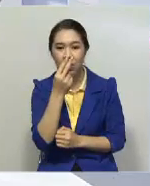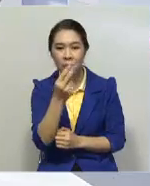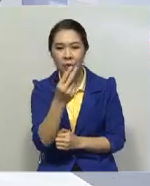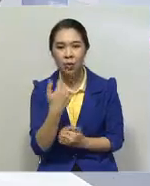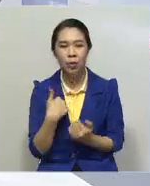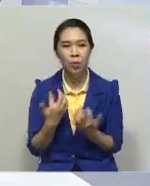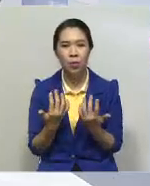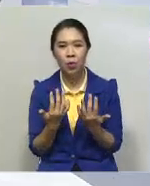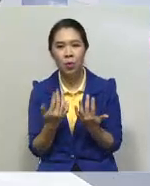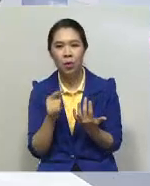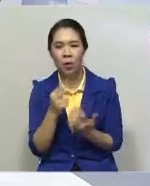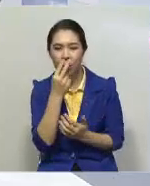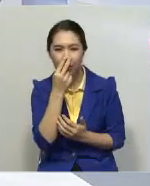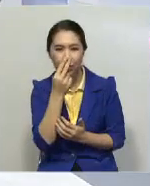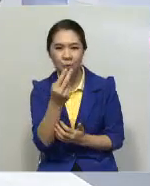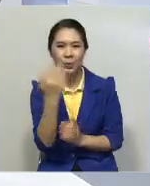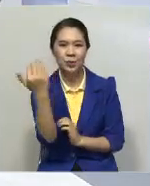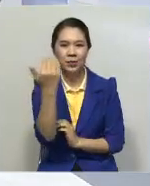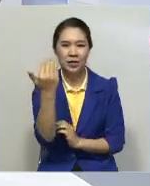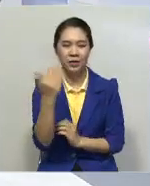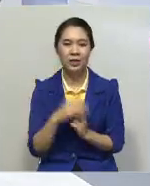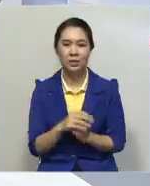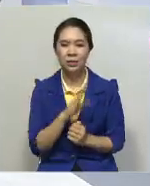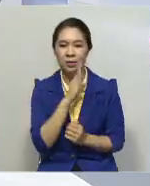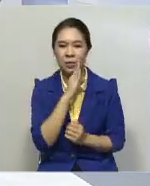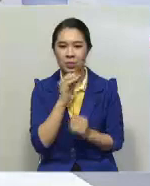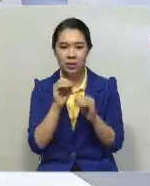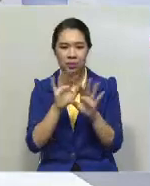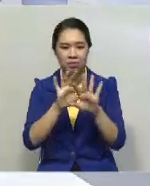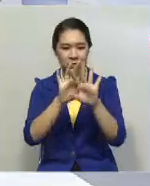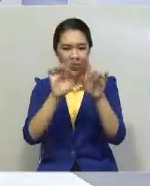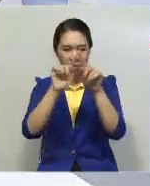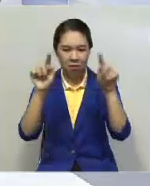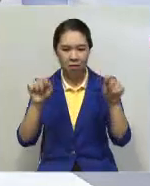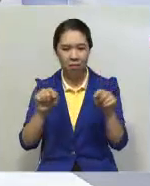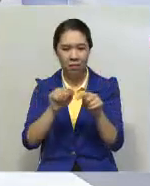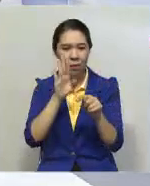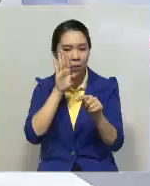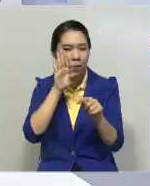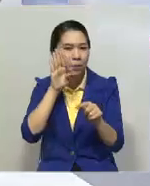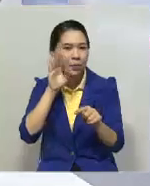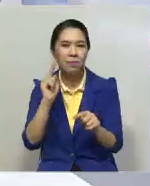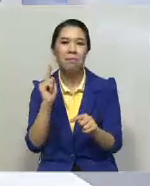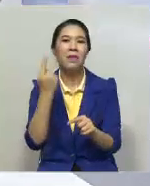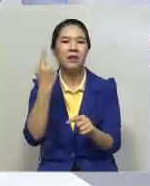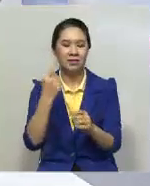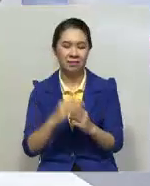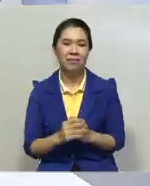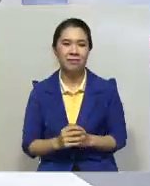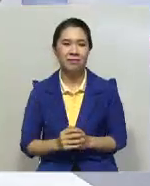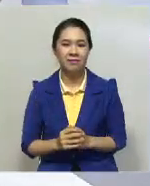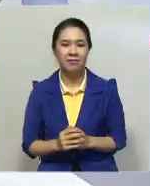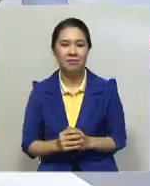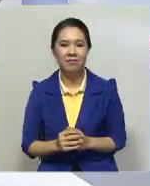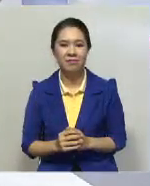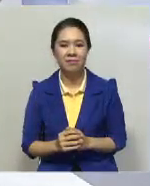ะครับคือรอเลยรอตอนที ่ติดเลยใช่มั้ยคะ พอคำว่ามันซ่าน ั่นแหละภาพคมชัดกว่าเดิม ประวัติศาสตร์เริ่มต้นขึ้นใหม่